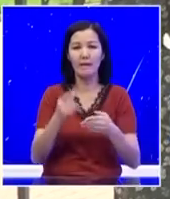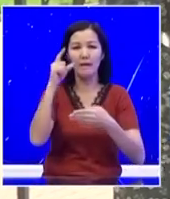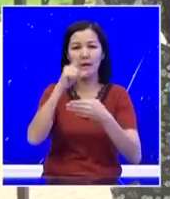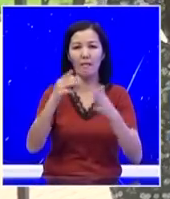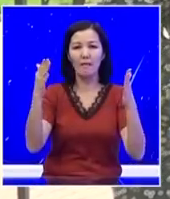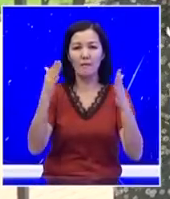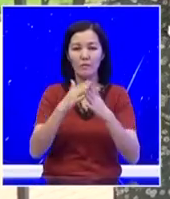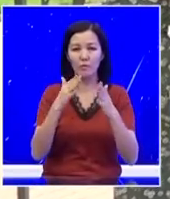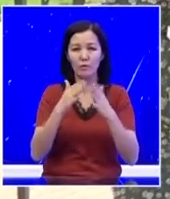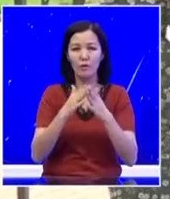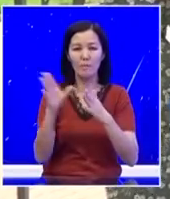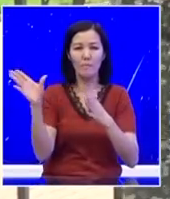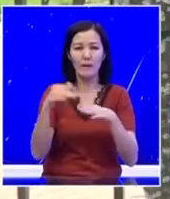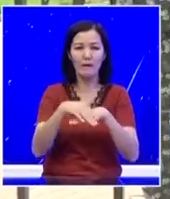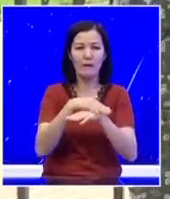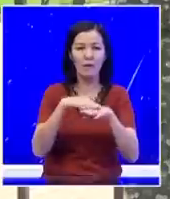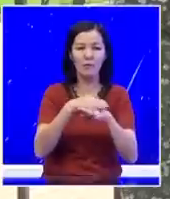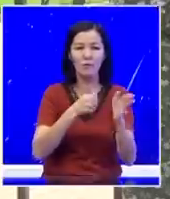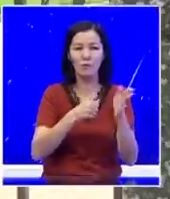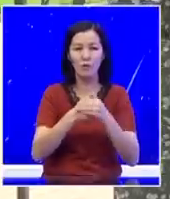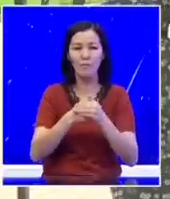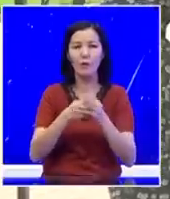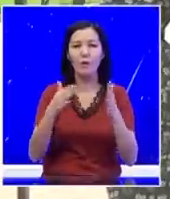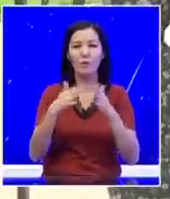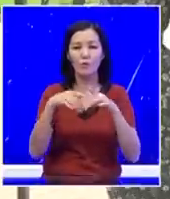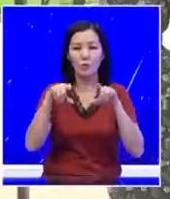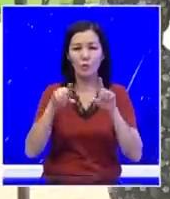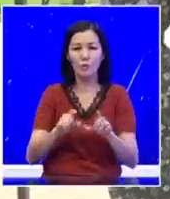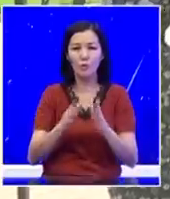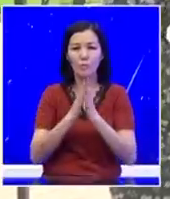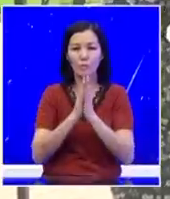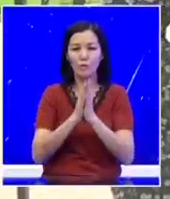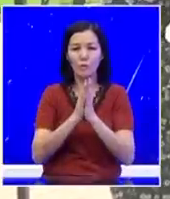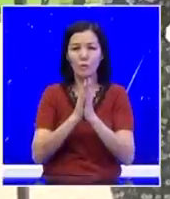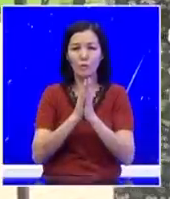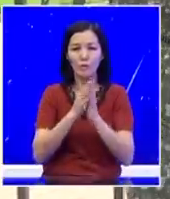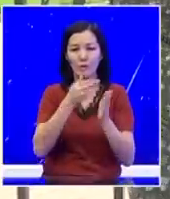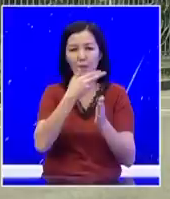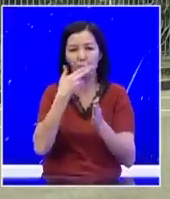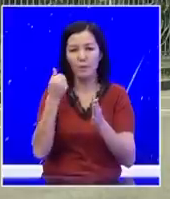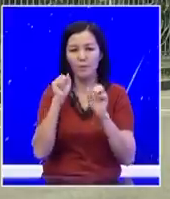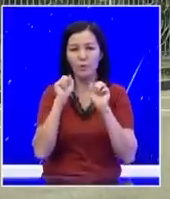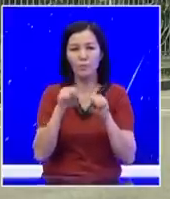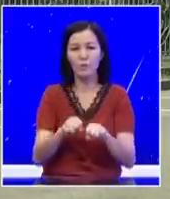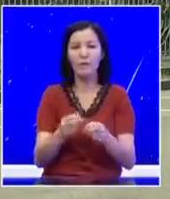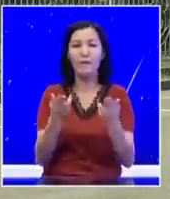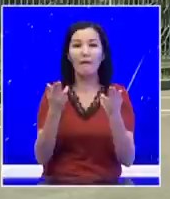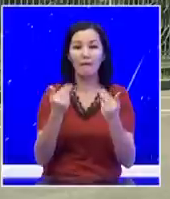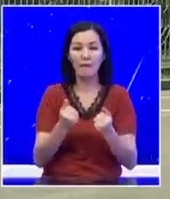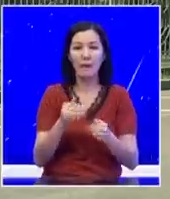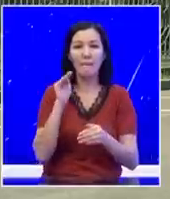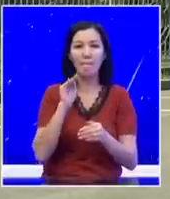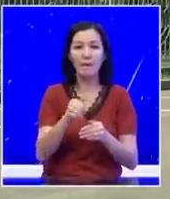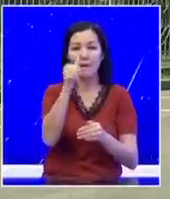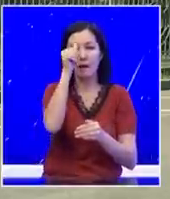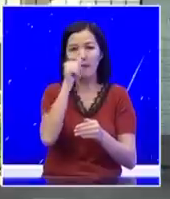үйі жамағат үшін жабық. Десе де үйде отырып-ақ құлшылық етіп сауап жинауға болады. Мыңайдан да қайырлы